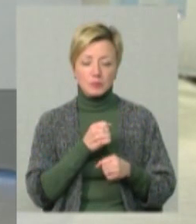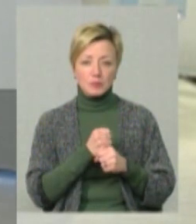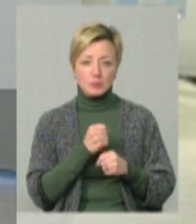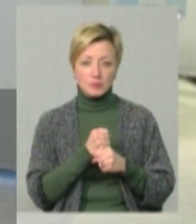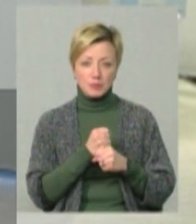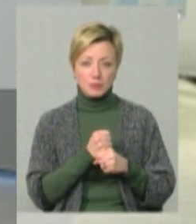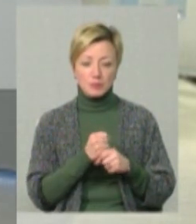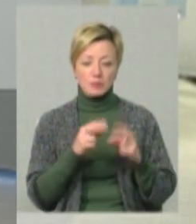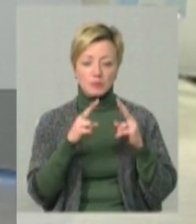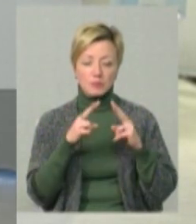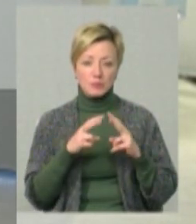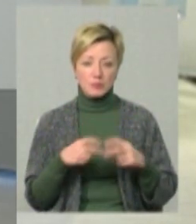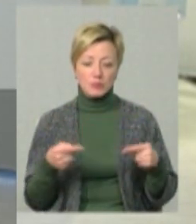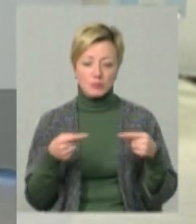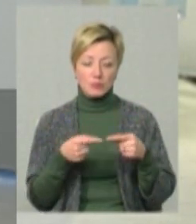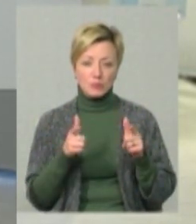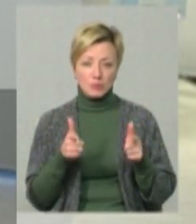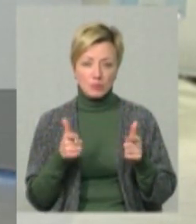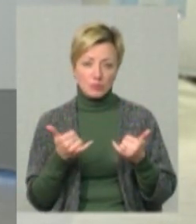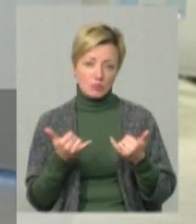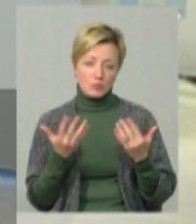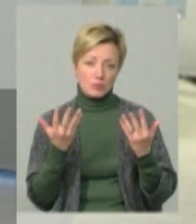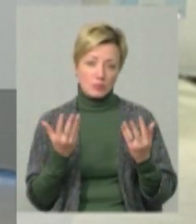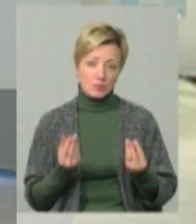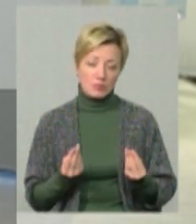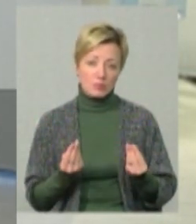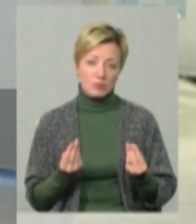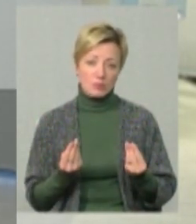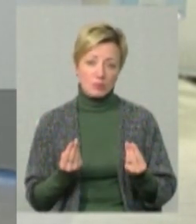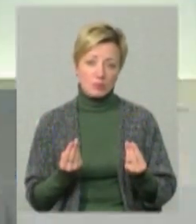остаточна робота по огляду і по узгодженню, і вже на сьогоднішній